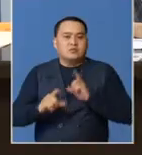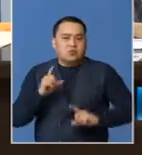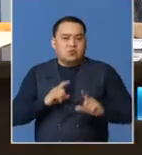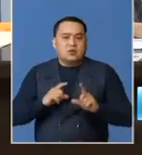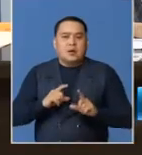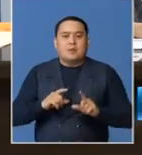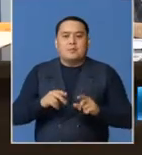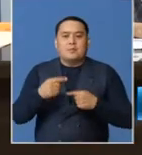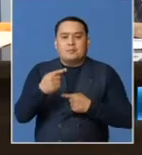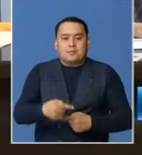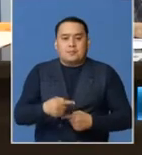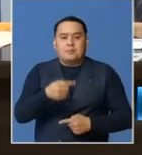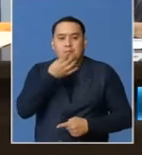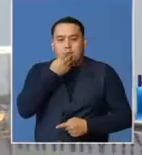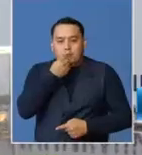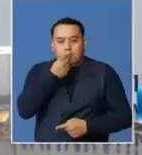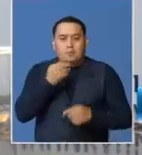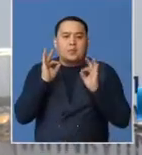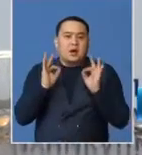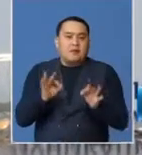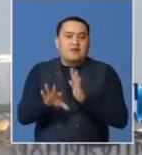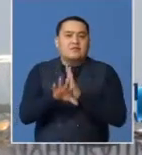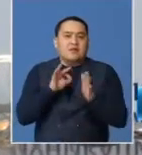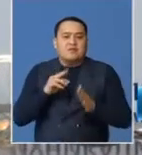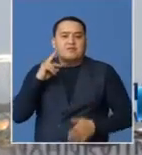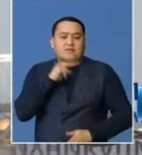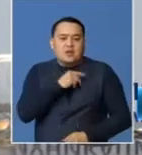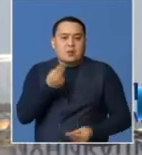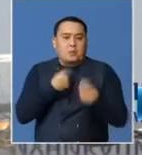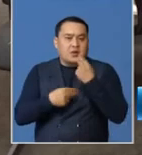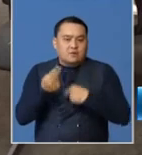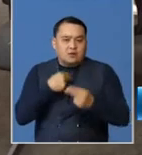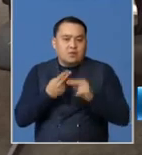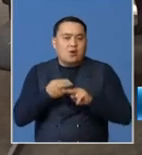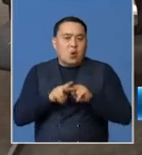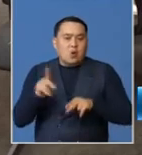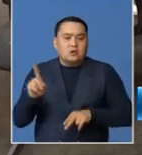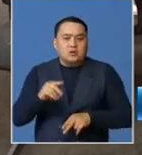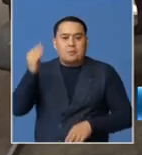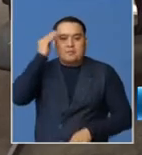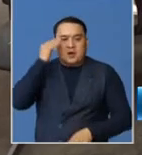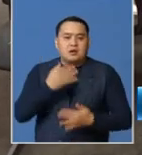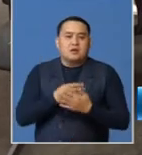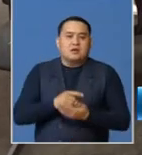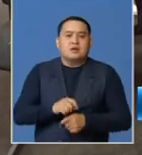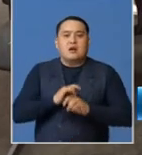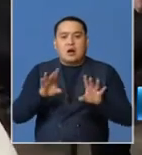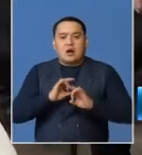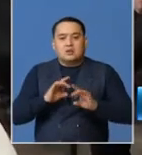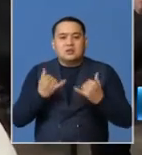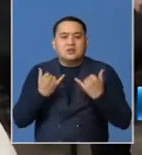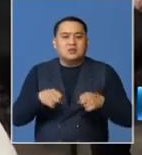не соблюдая интервал приема пищи и выбирая вредное продовольствие. Именно эту мысль в развернутом виде